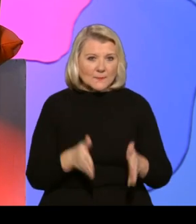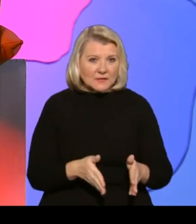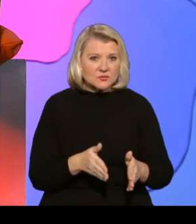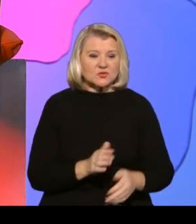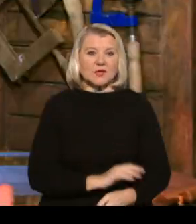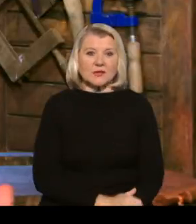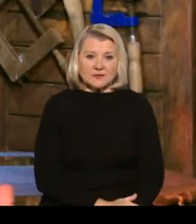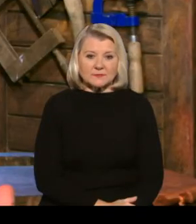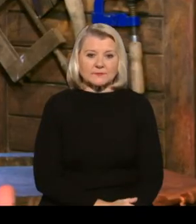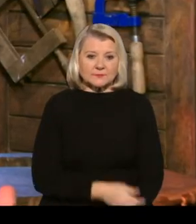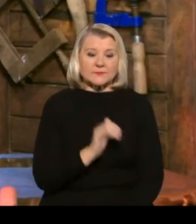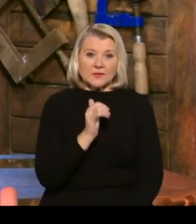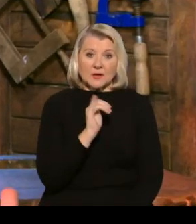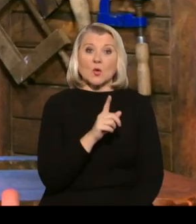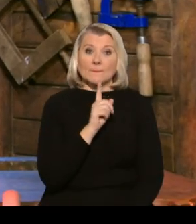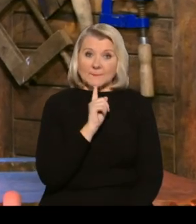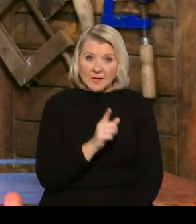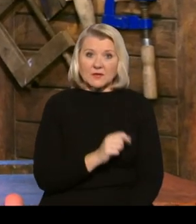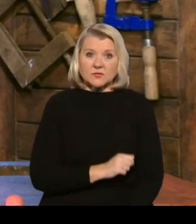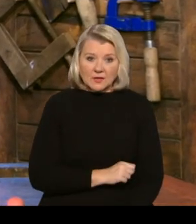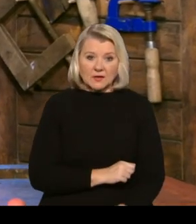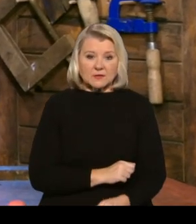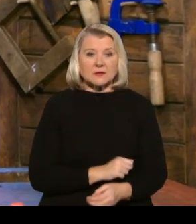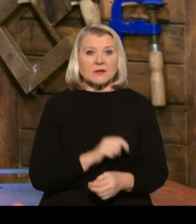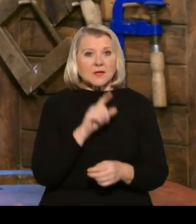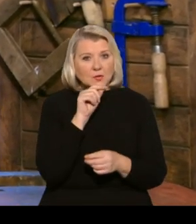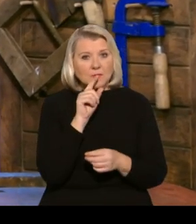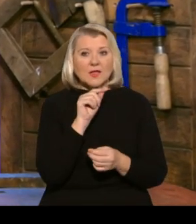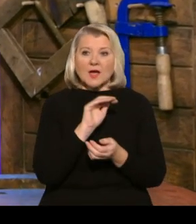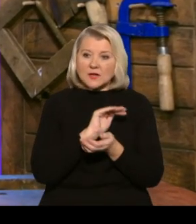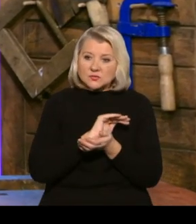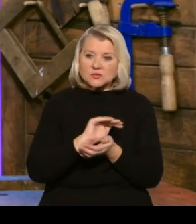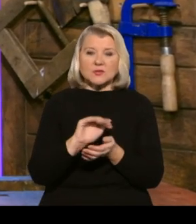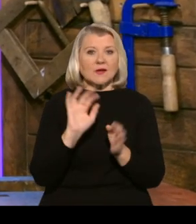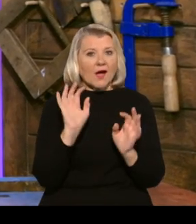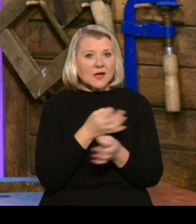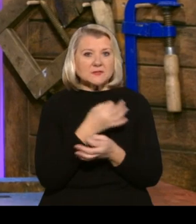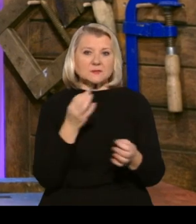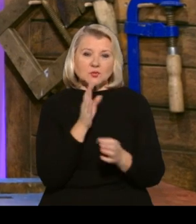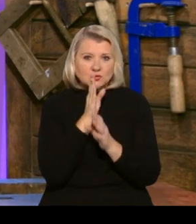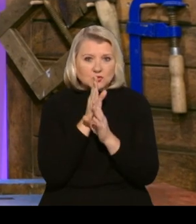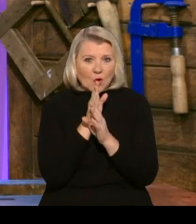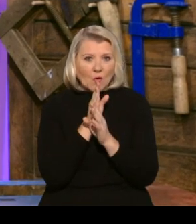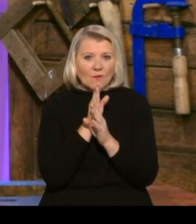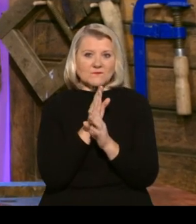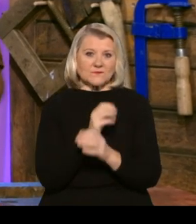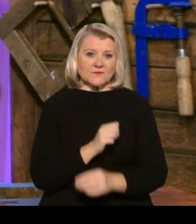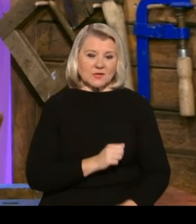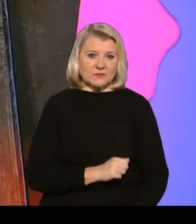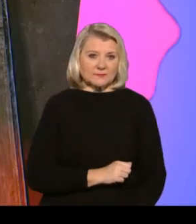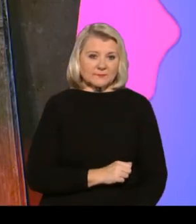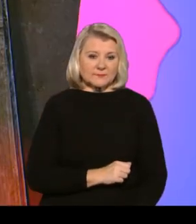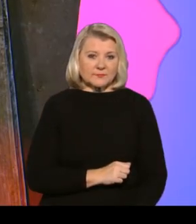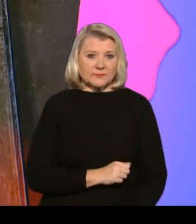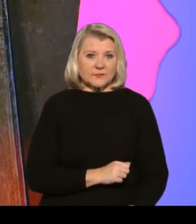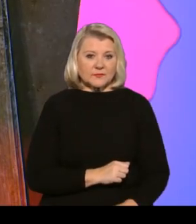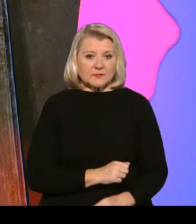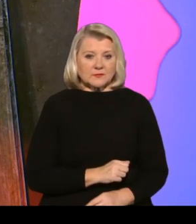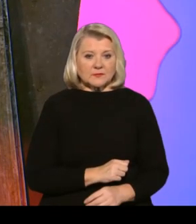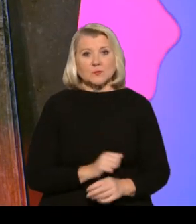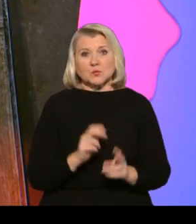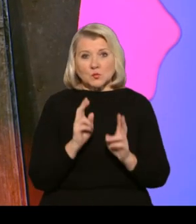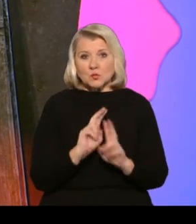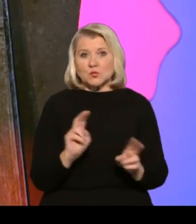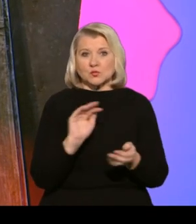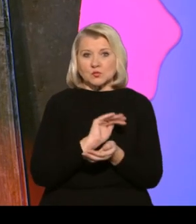jo? No ano, alespoň se budou mít ptáčci kam před zimou schovat, Františku. Dědo, a nevyzdobíme